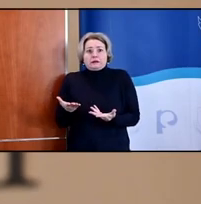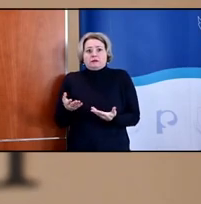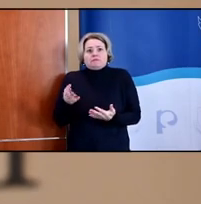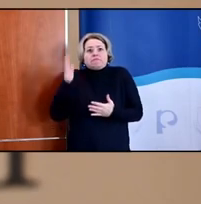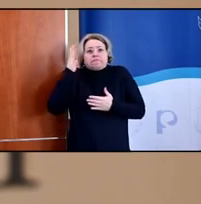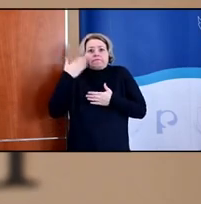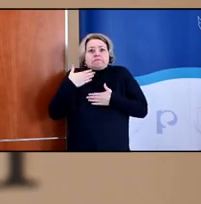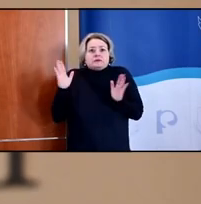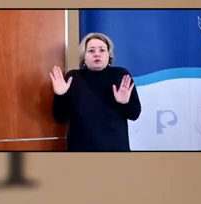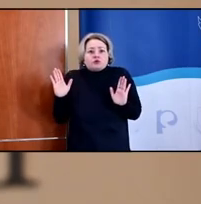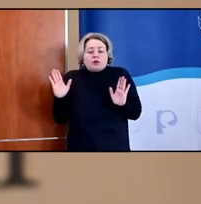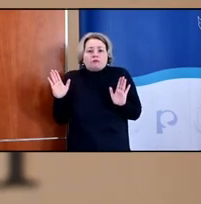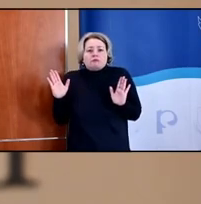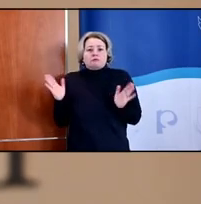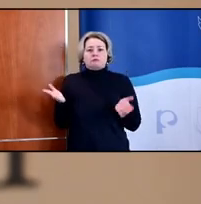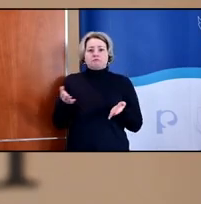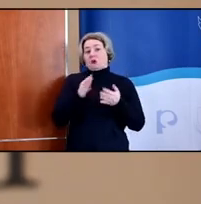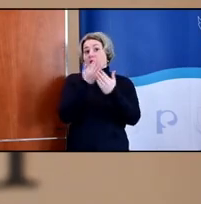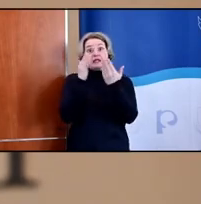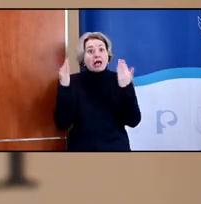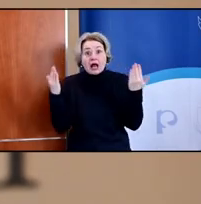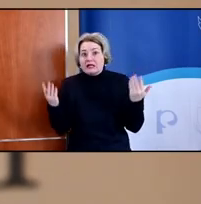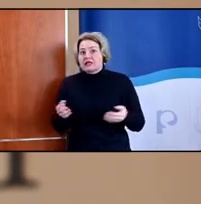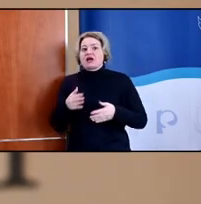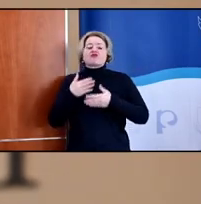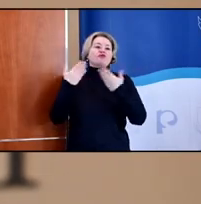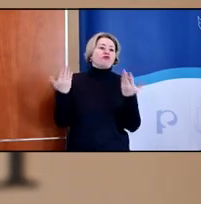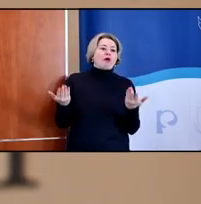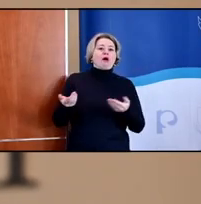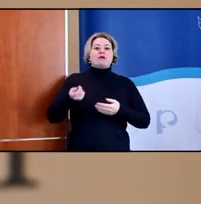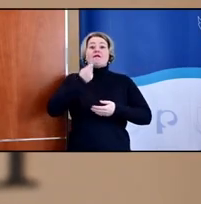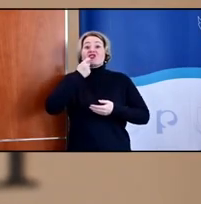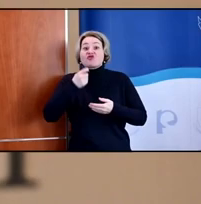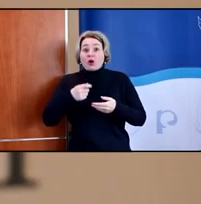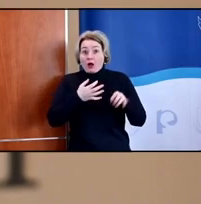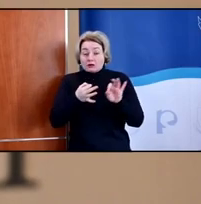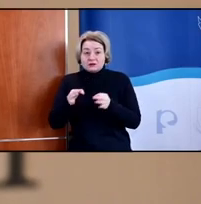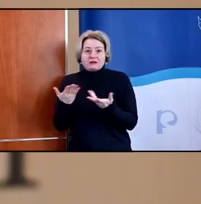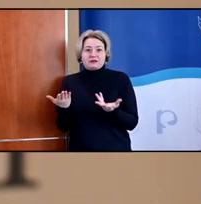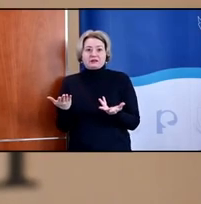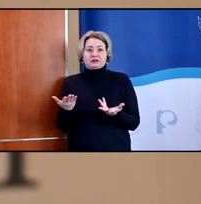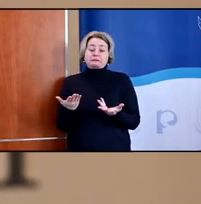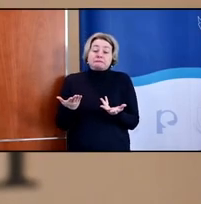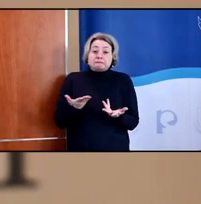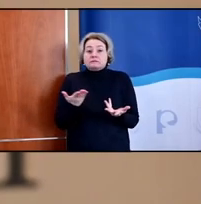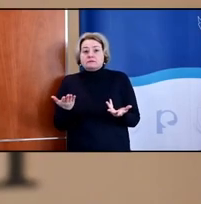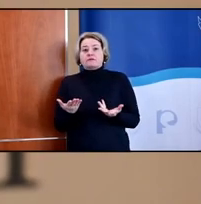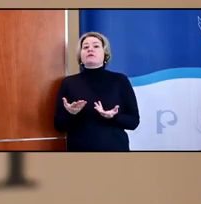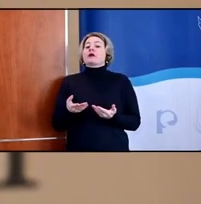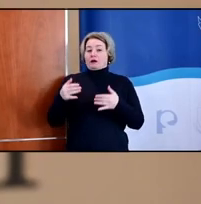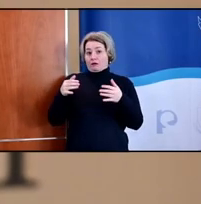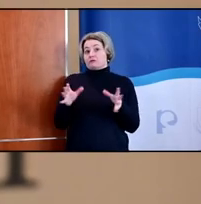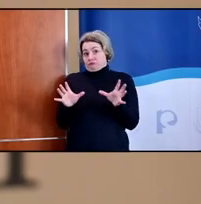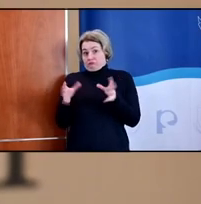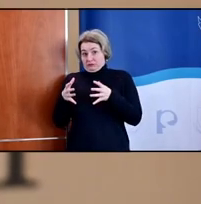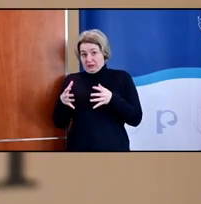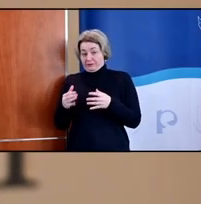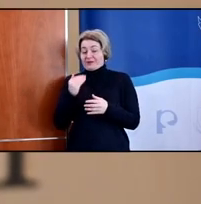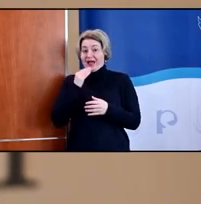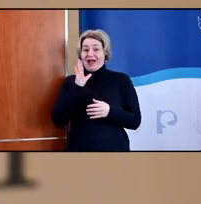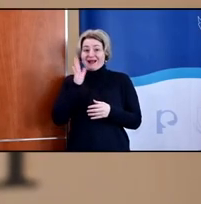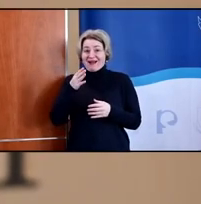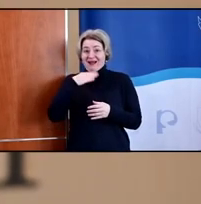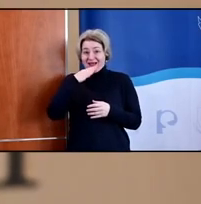egy kiállítást egy gasztrovacsorát úgyhogy mi amikor nekiálltunk az európa kultás